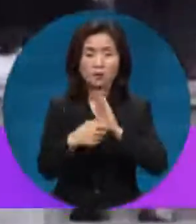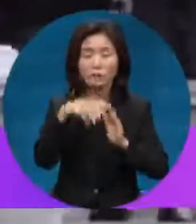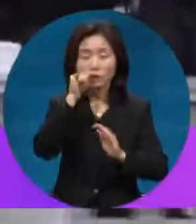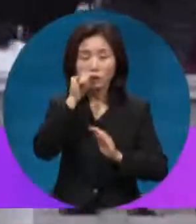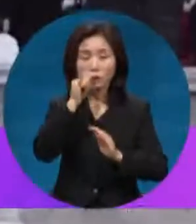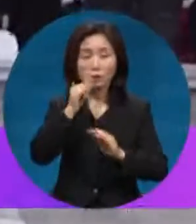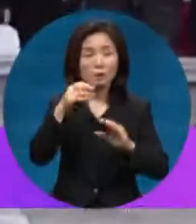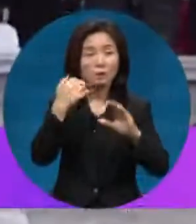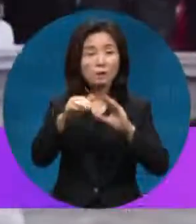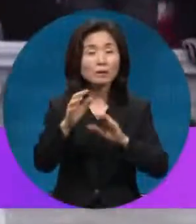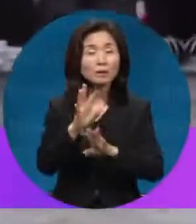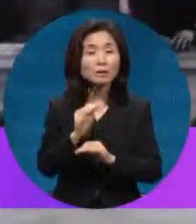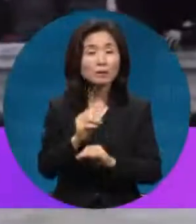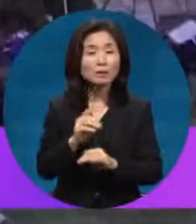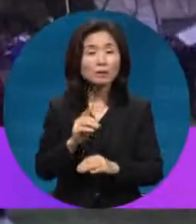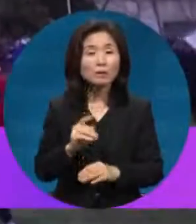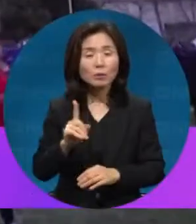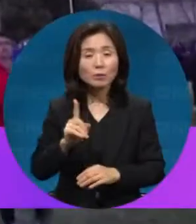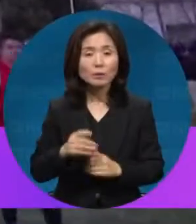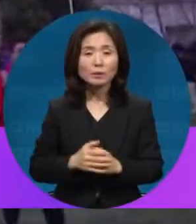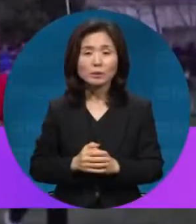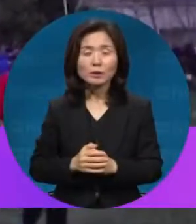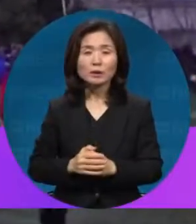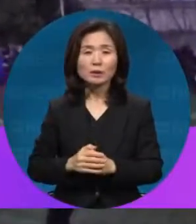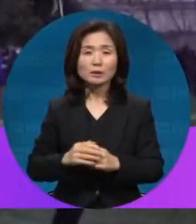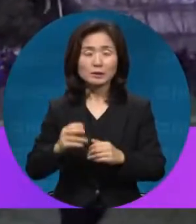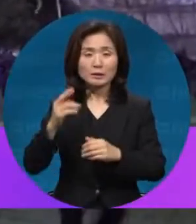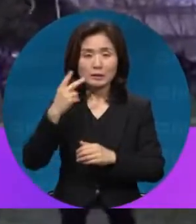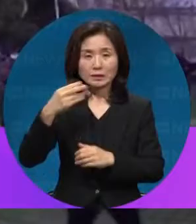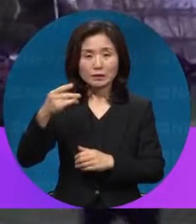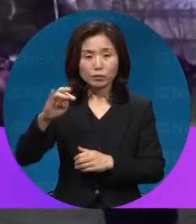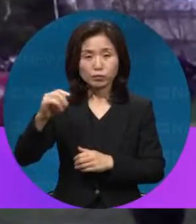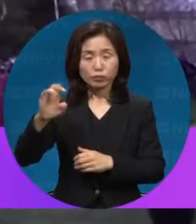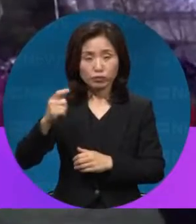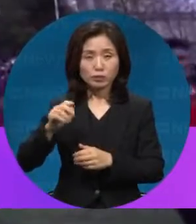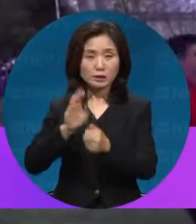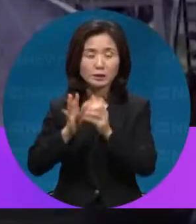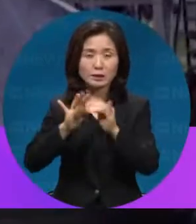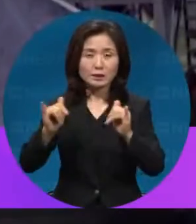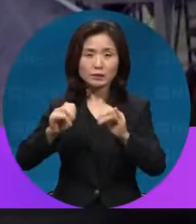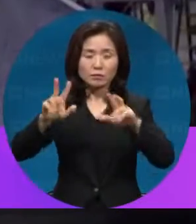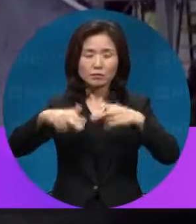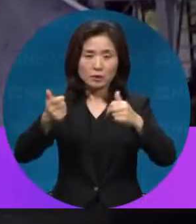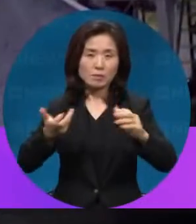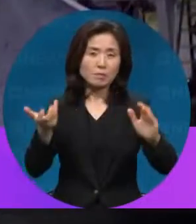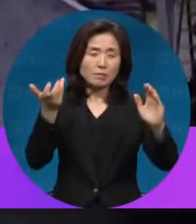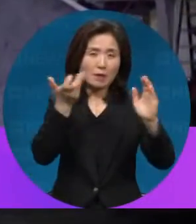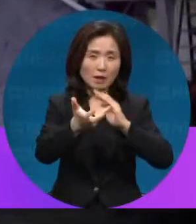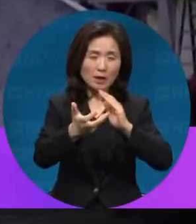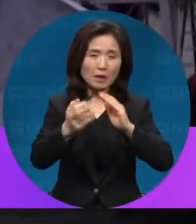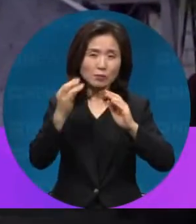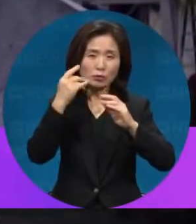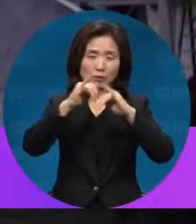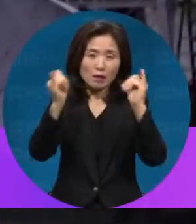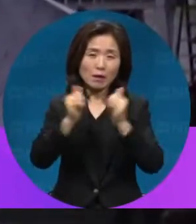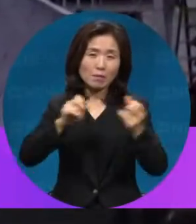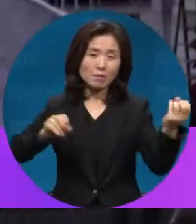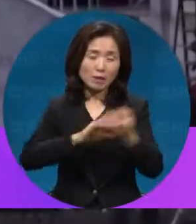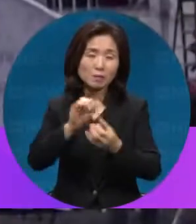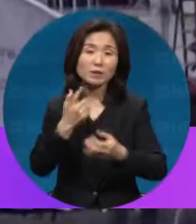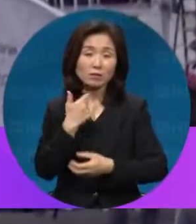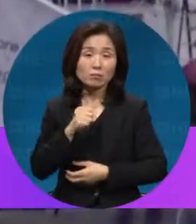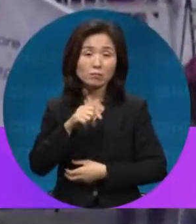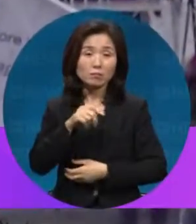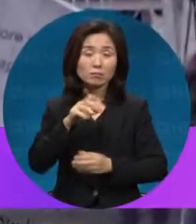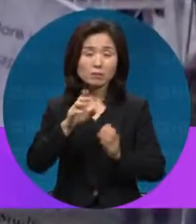시점 트럼프 지지자들이 국회의사당에 난입해 미국 사회가 발칵 뒤집힌 다음입니다. 보수 정치인들이 하는